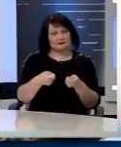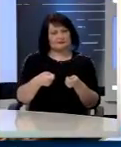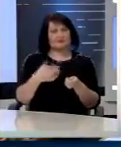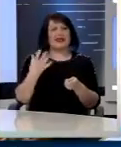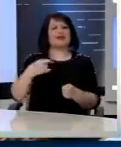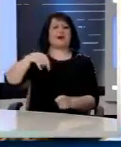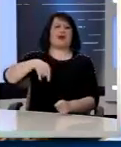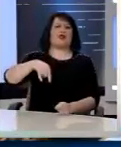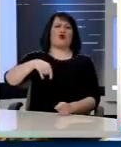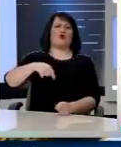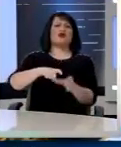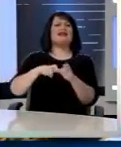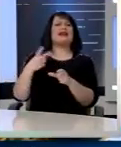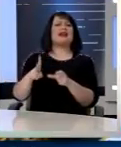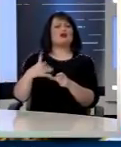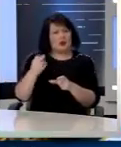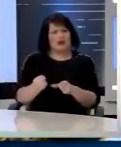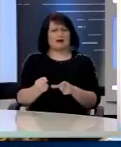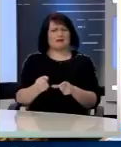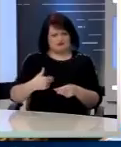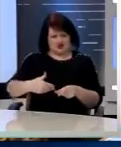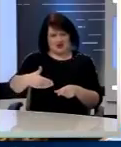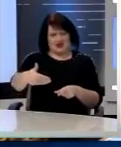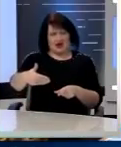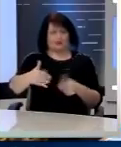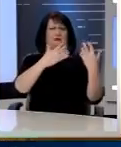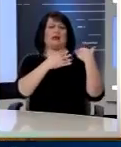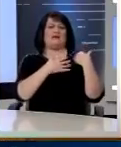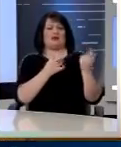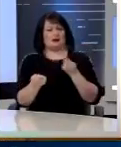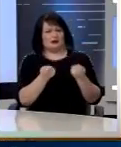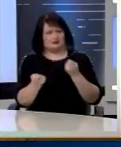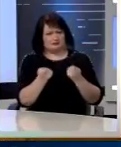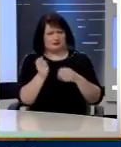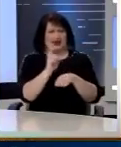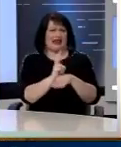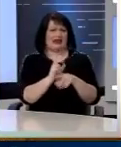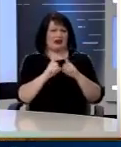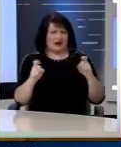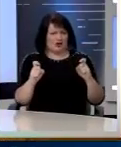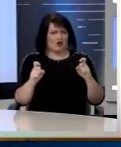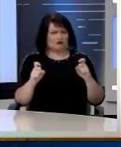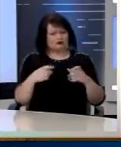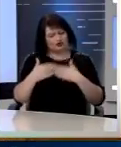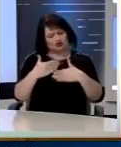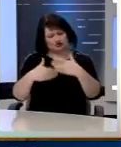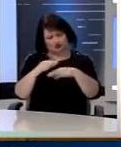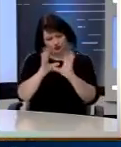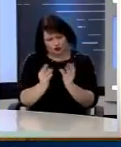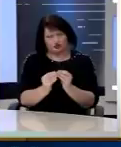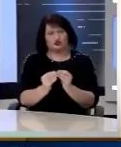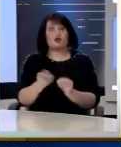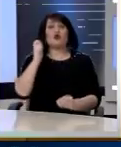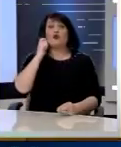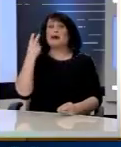ο Παπαδόπουλος και η εταιρεία του προκειμένου να κάνει χειρισμό διαμαρφισμένου υλικού που περνάει από όλες τις υπηρεσίες με τα